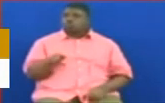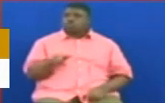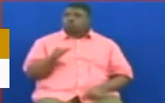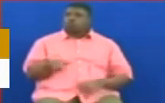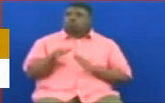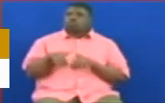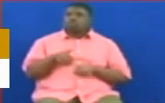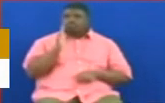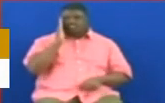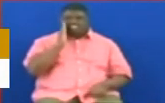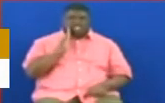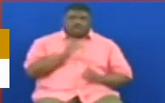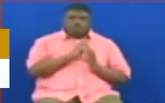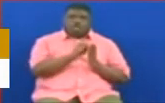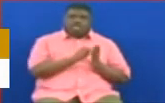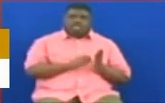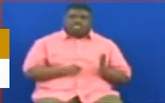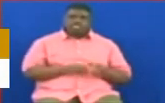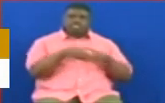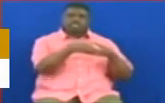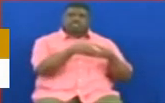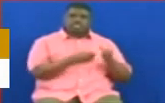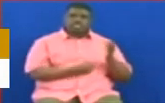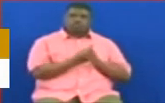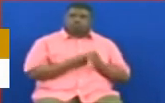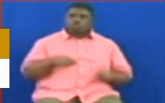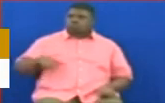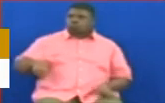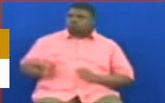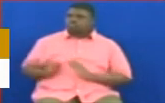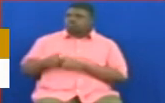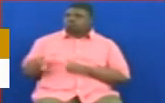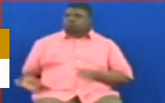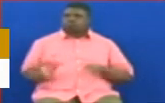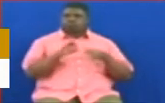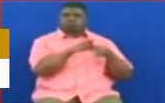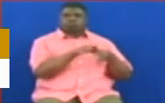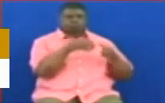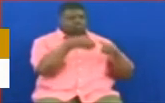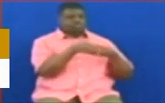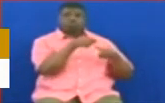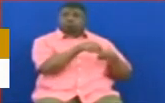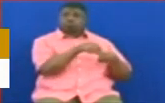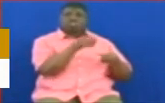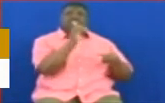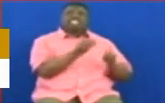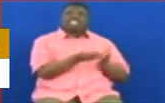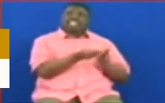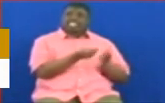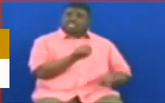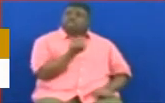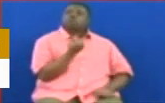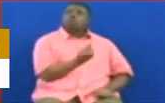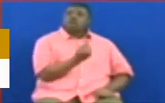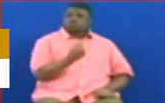wale vijana wale waliokuwa wanaandika ile secretariat. Kwa hiyo nilikuwa natoka kwa wabunge, timu ya bunge, naenda kuunda ile secretariat. Kwa hiyo ile chenge 1 nimeiandika,